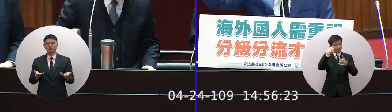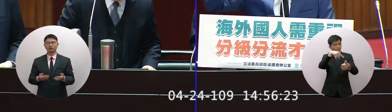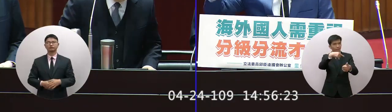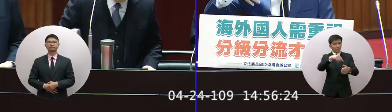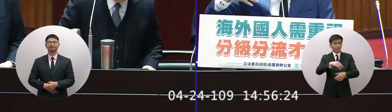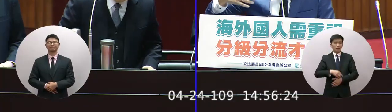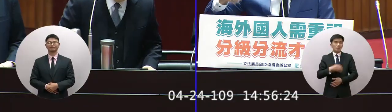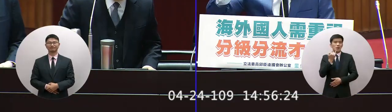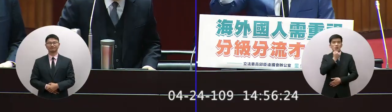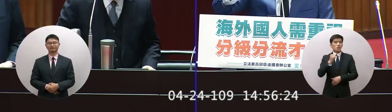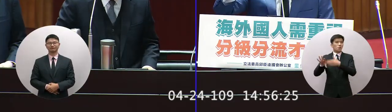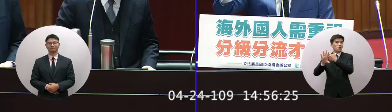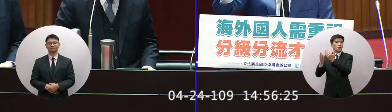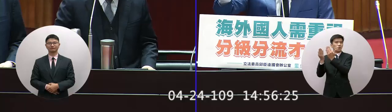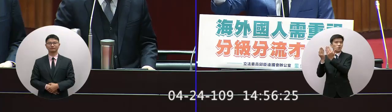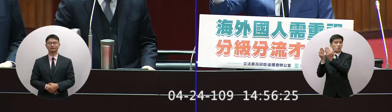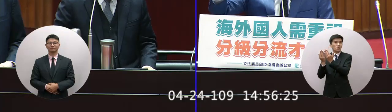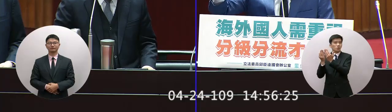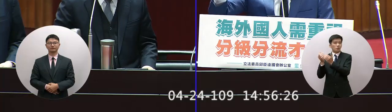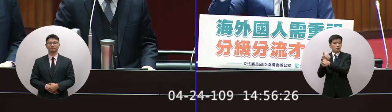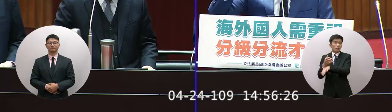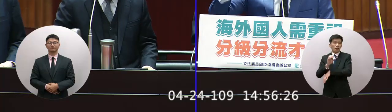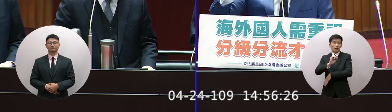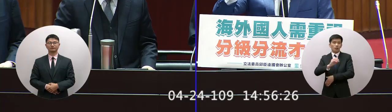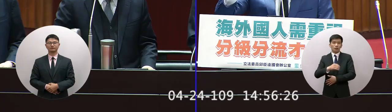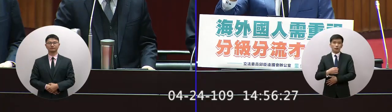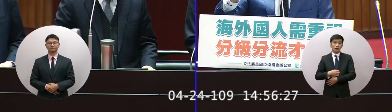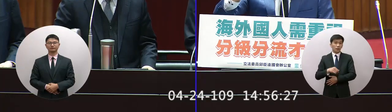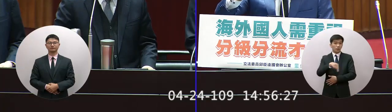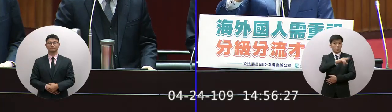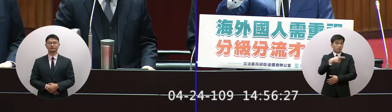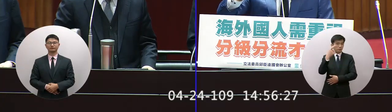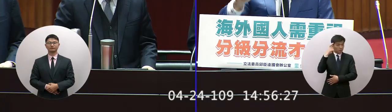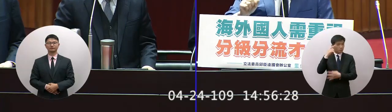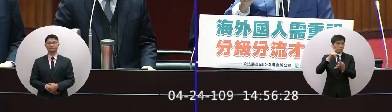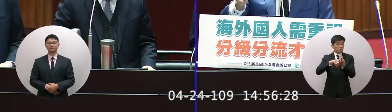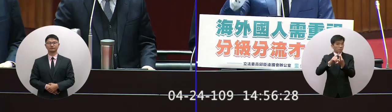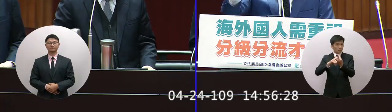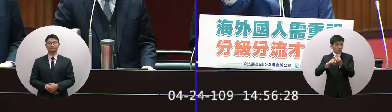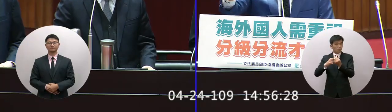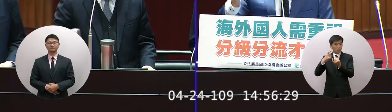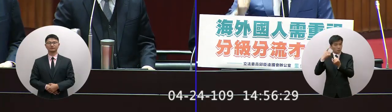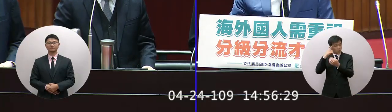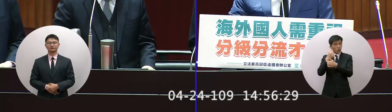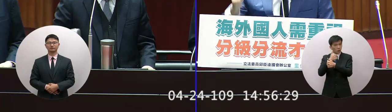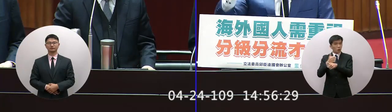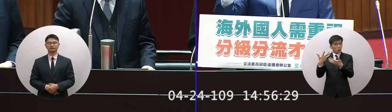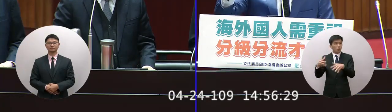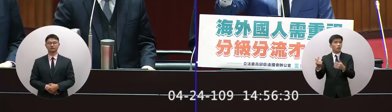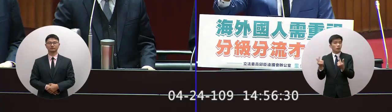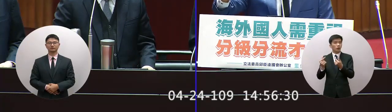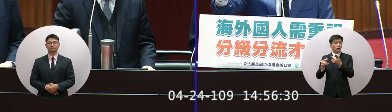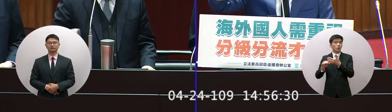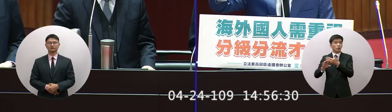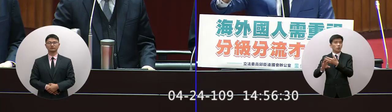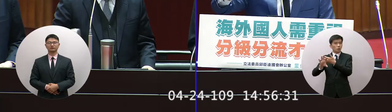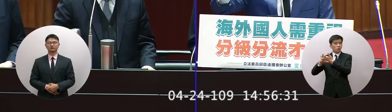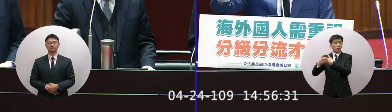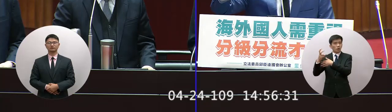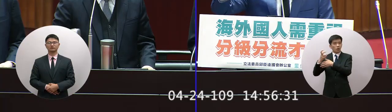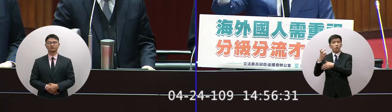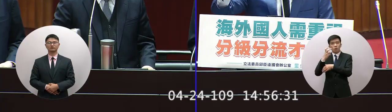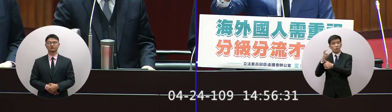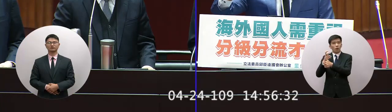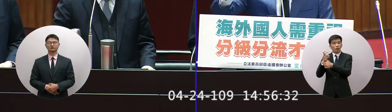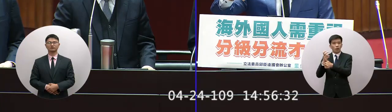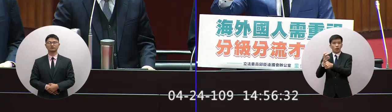捌多会讲话。对我来讲吼，其实很多他们你们很多的考虑，当然有执行外有外管能力不足，然后可能离